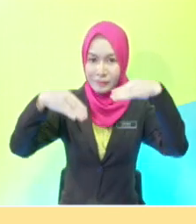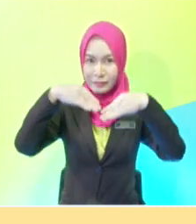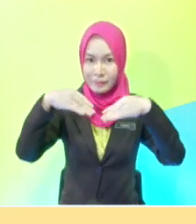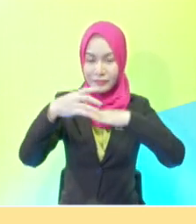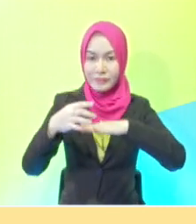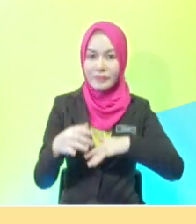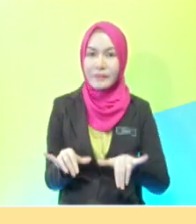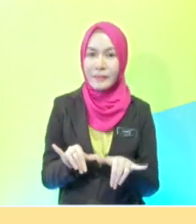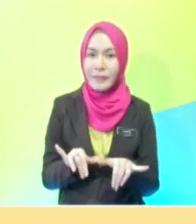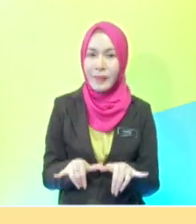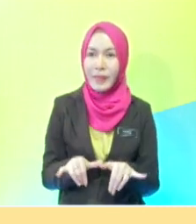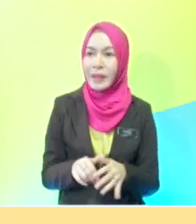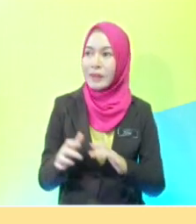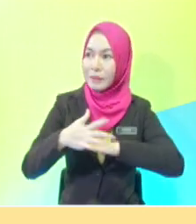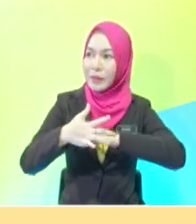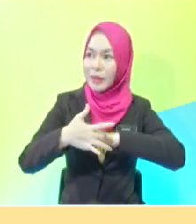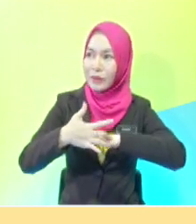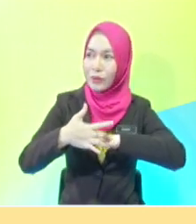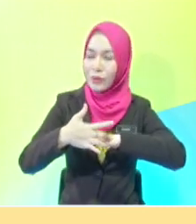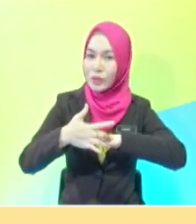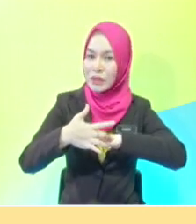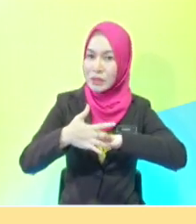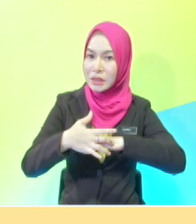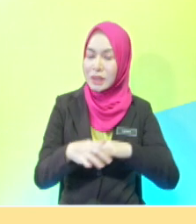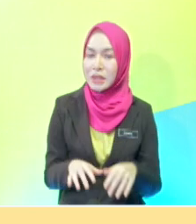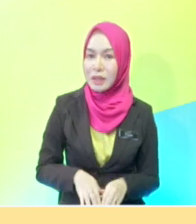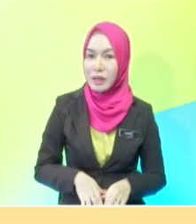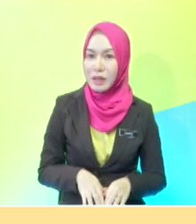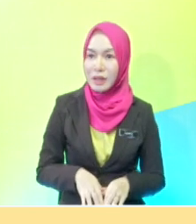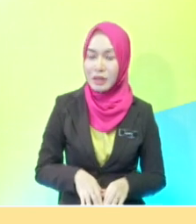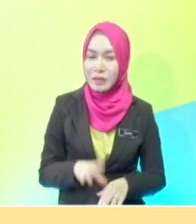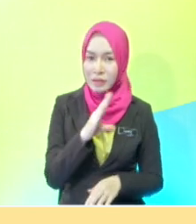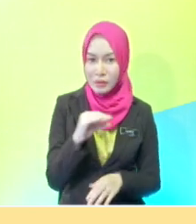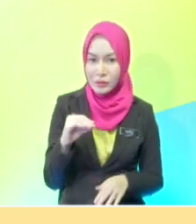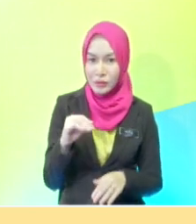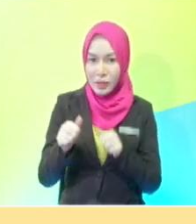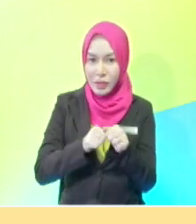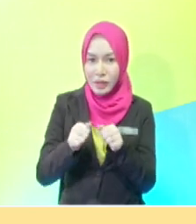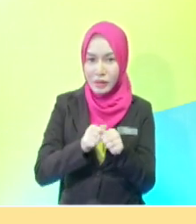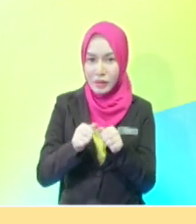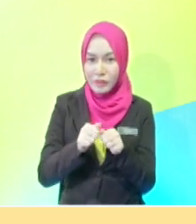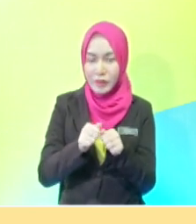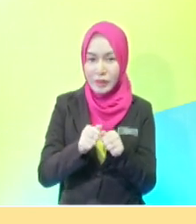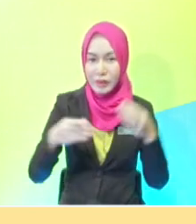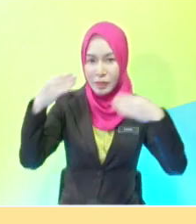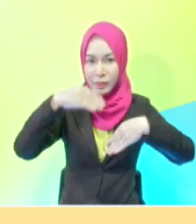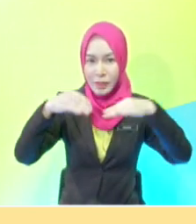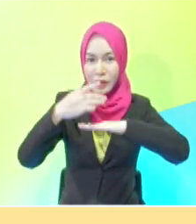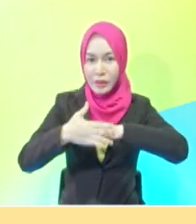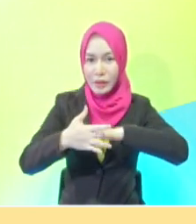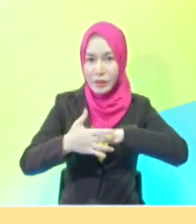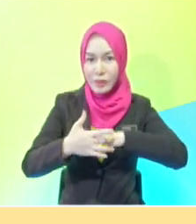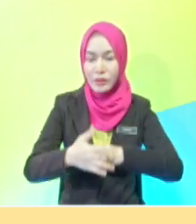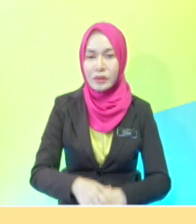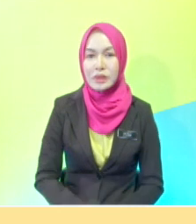Apakah definisi bioteknologi itu kita ada bincangkan activity bioteknologi ada 10 semua aja dan juga